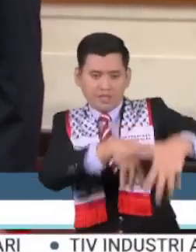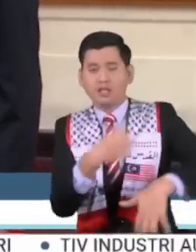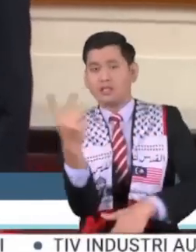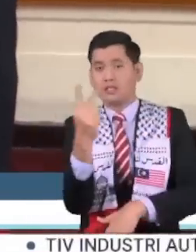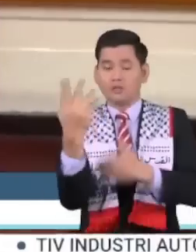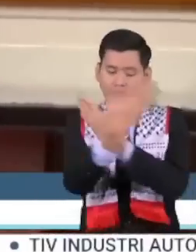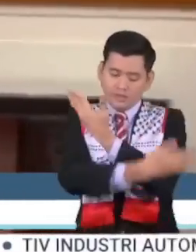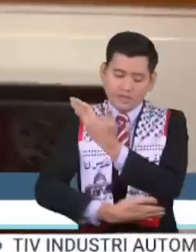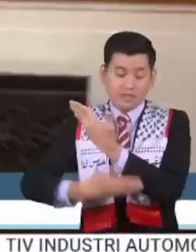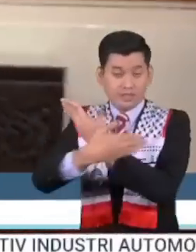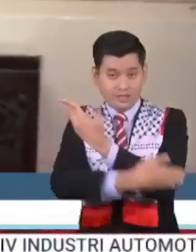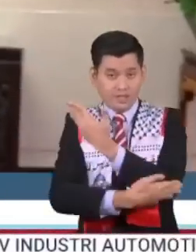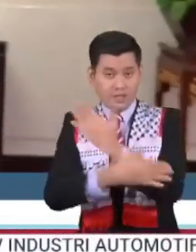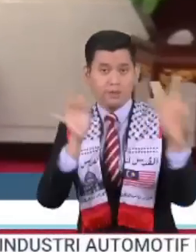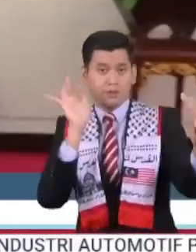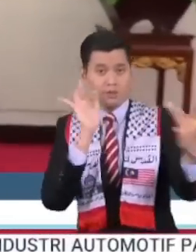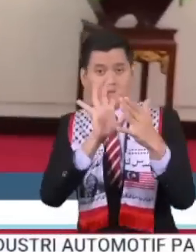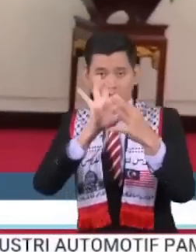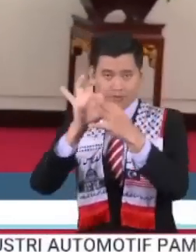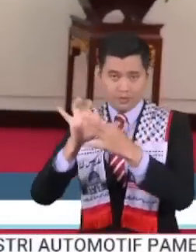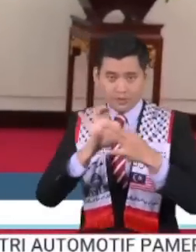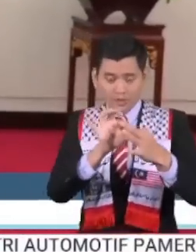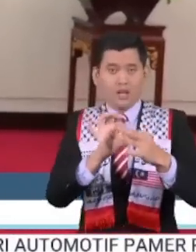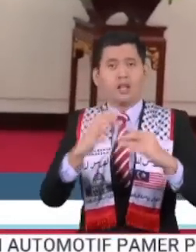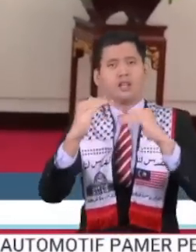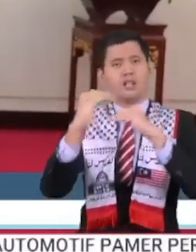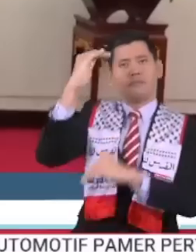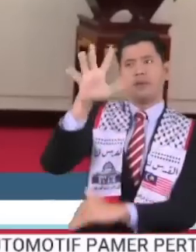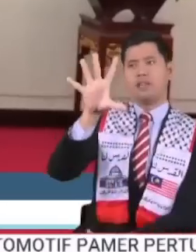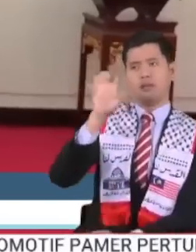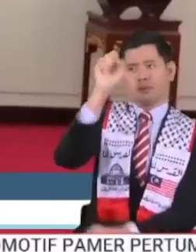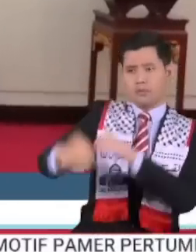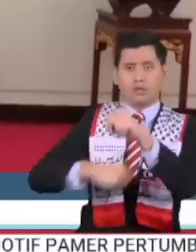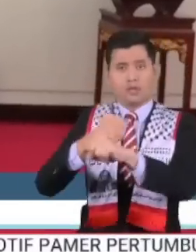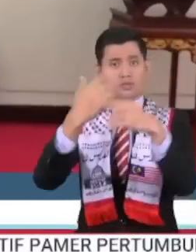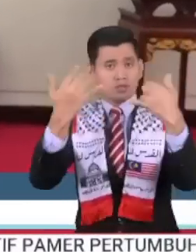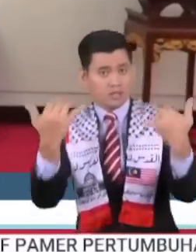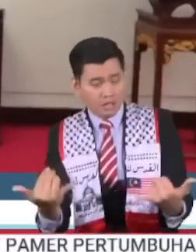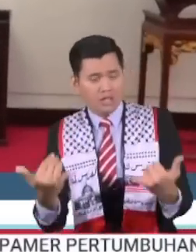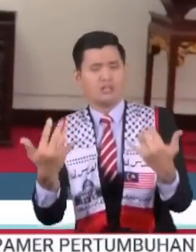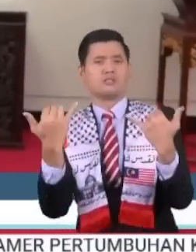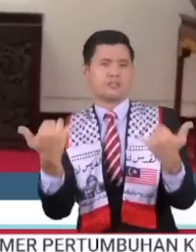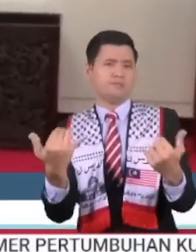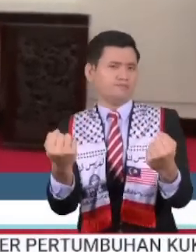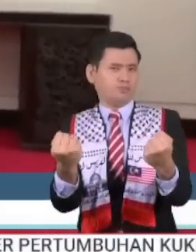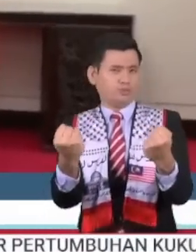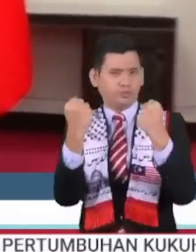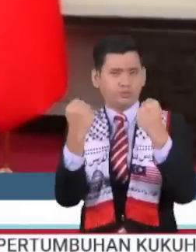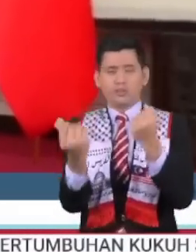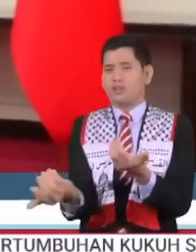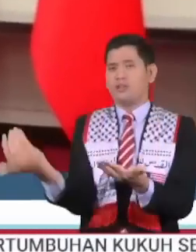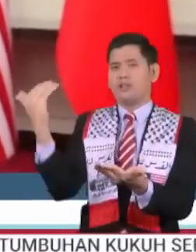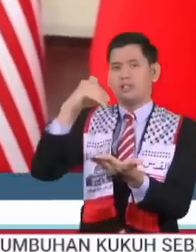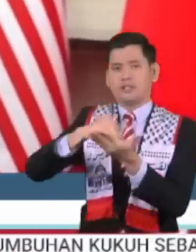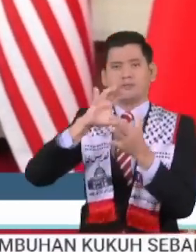juga bersetuju bahawa hubungan yang terjalin lebih 50 tahun itu kini bertambah kukuh.